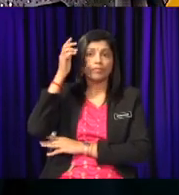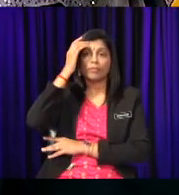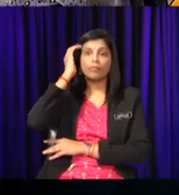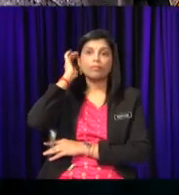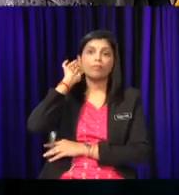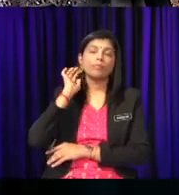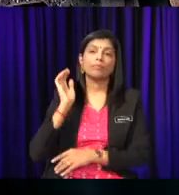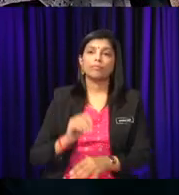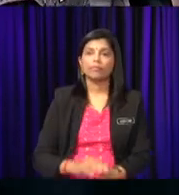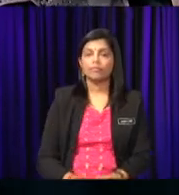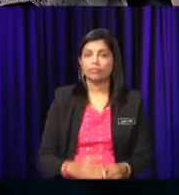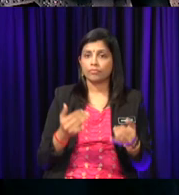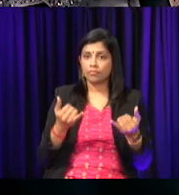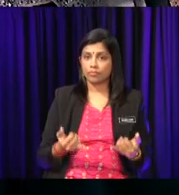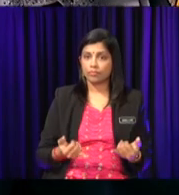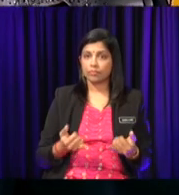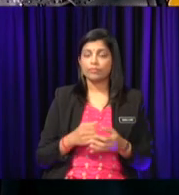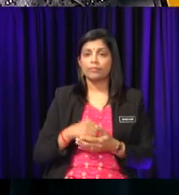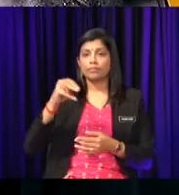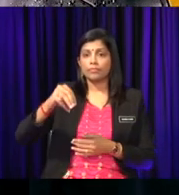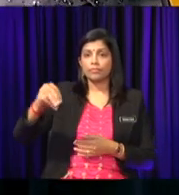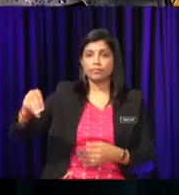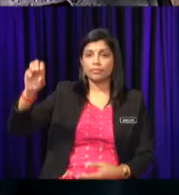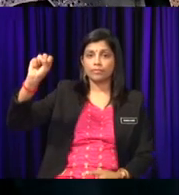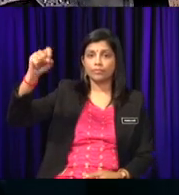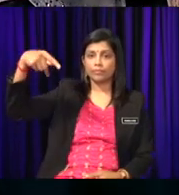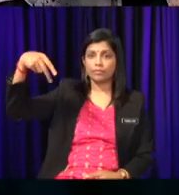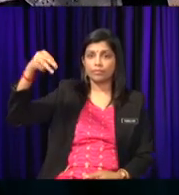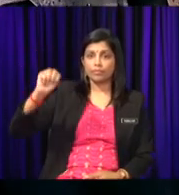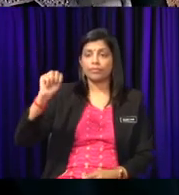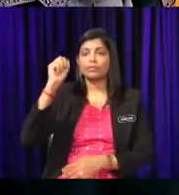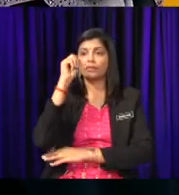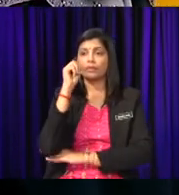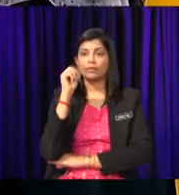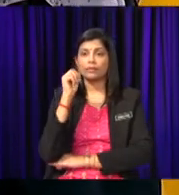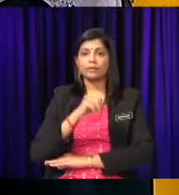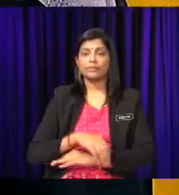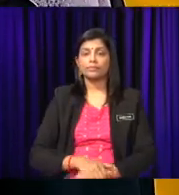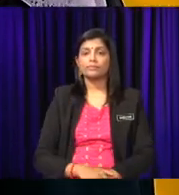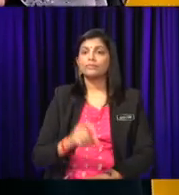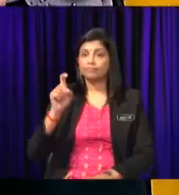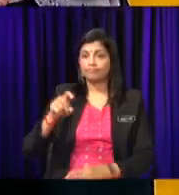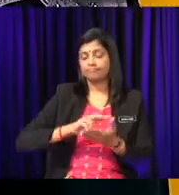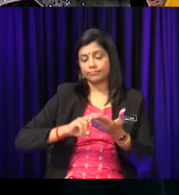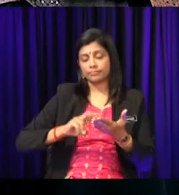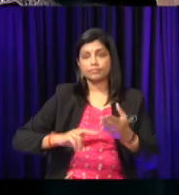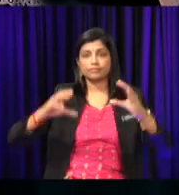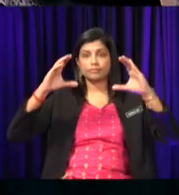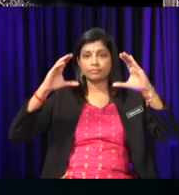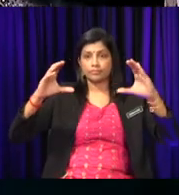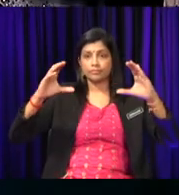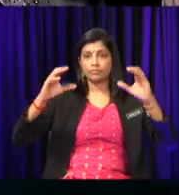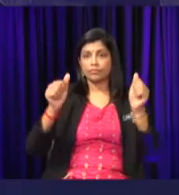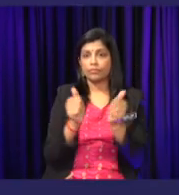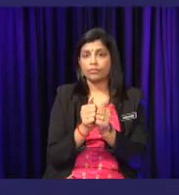zaman kini murid-murid Koko dulu mereka juga dikehendaki baju petikan secara mekanis